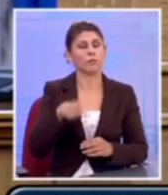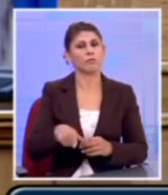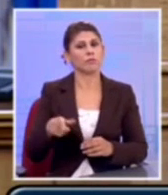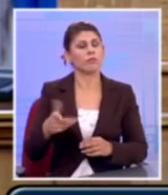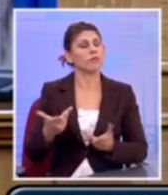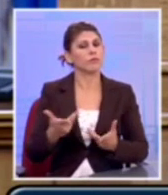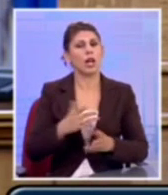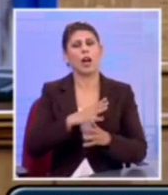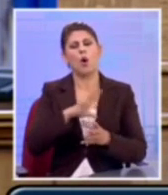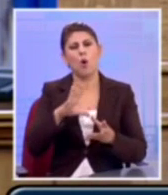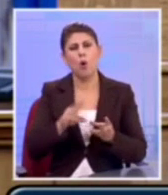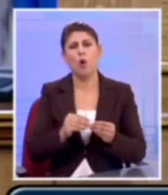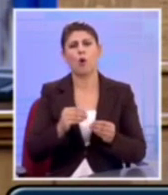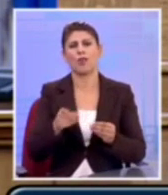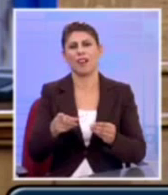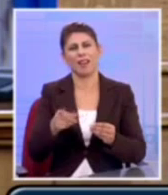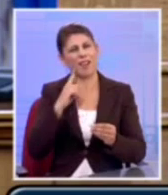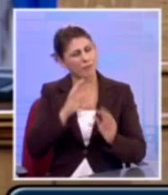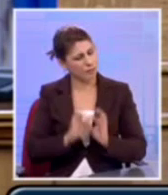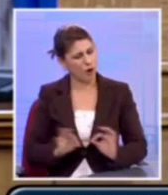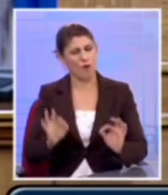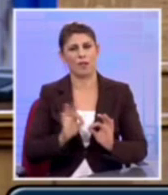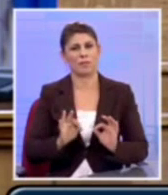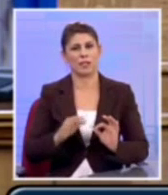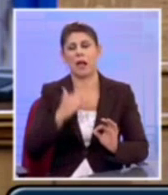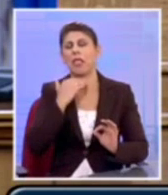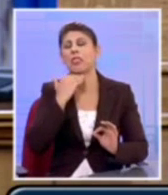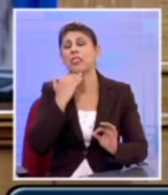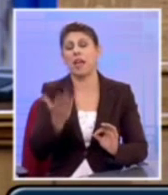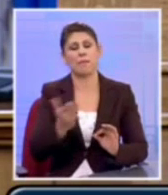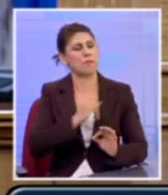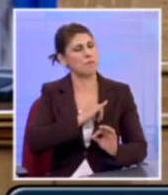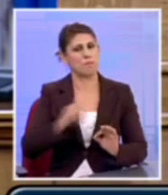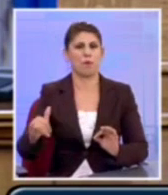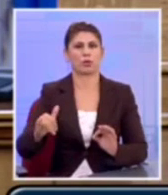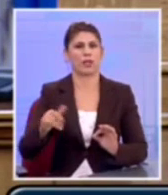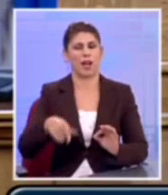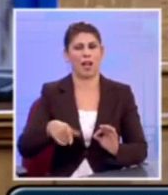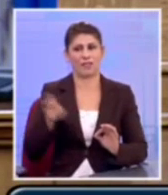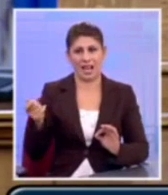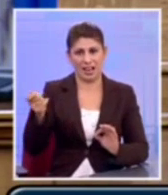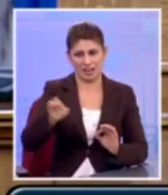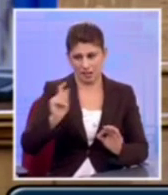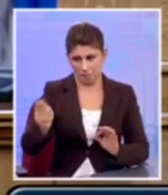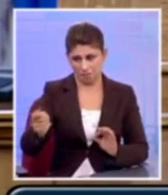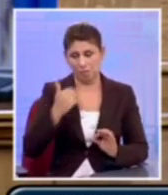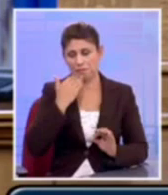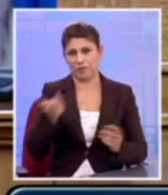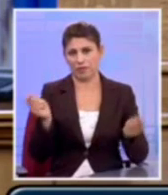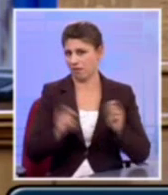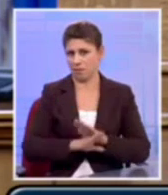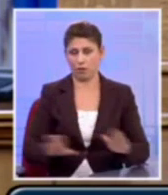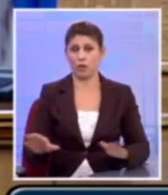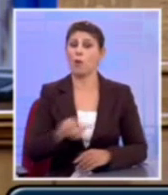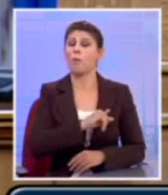ήταν απολύτως προβλέψιμο ότι δεν επρόκειτο ποτέ να καταστούν βιώσιμα, ότι δεν